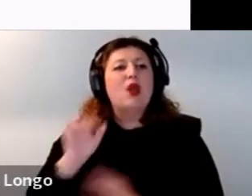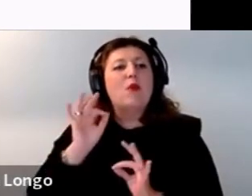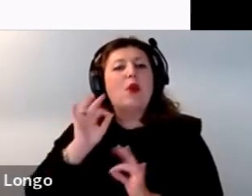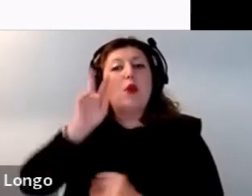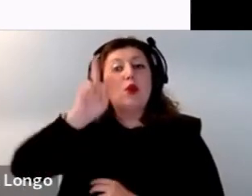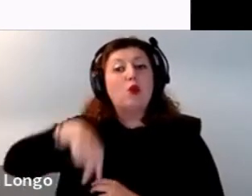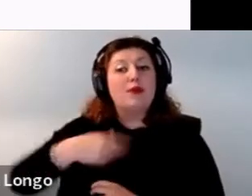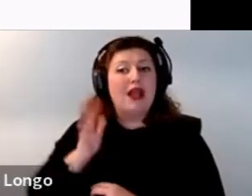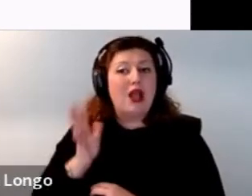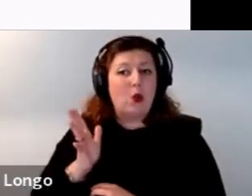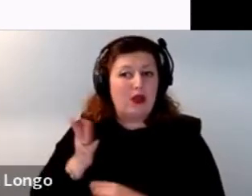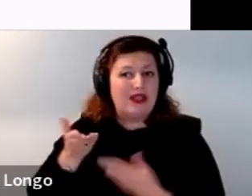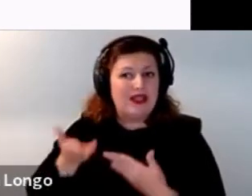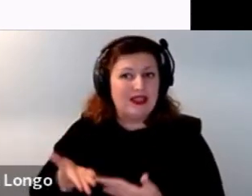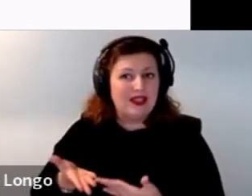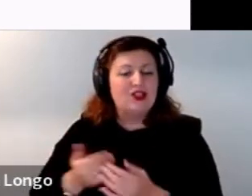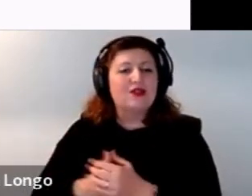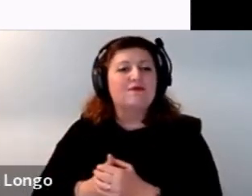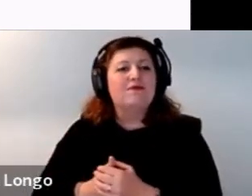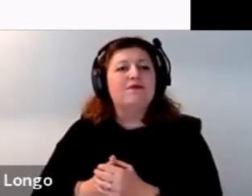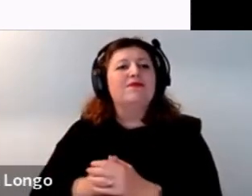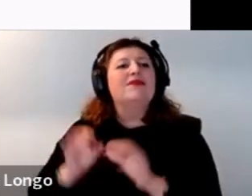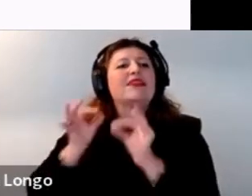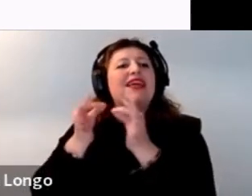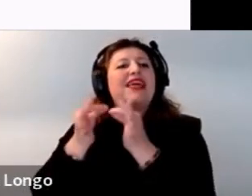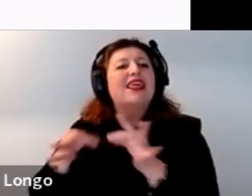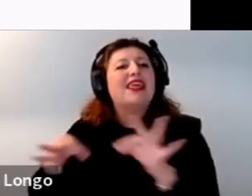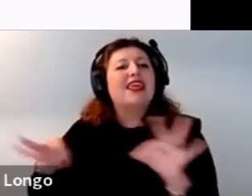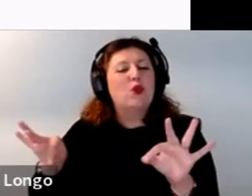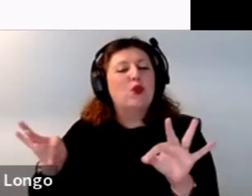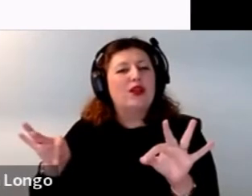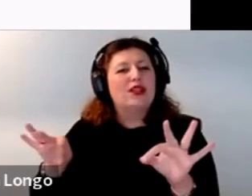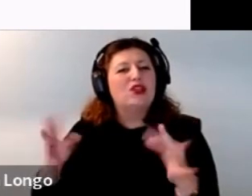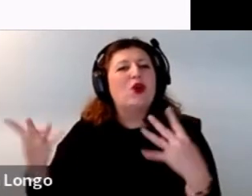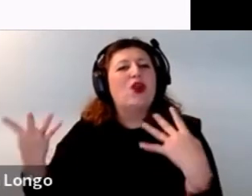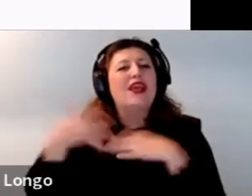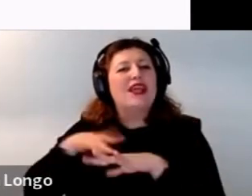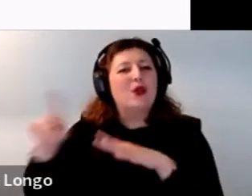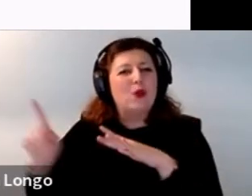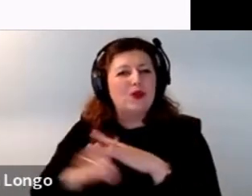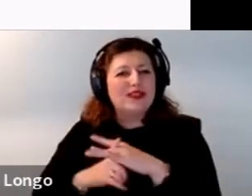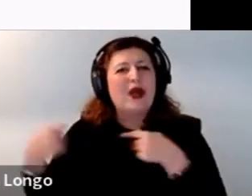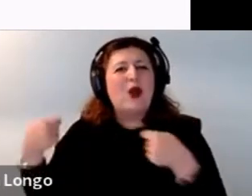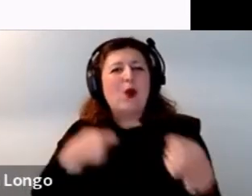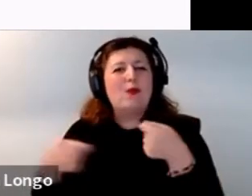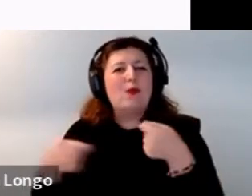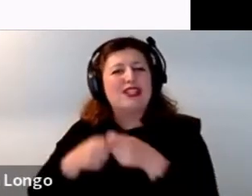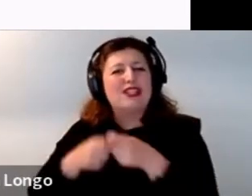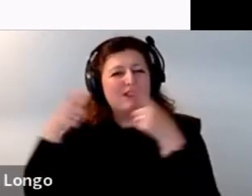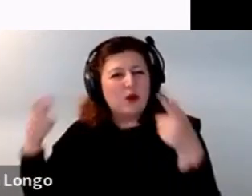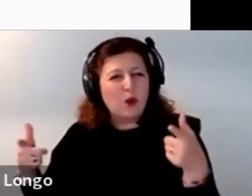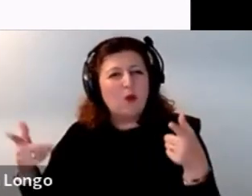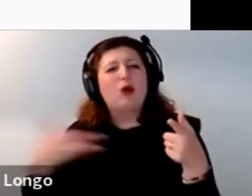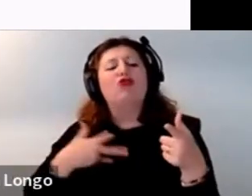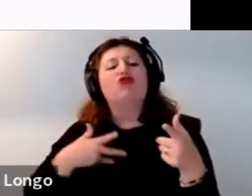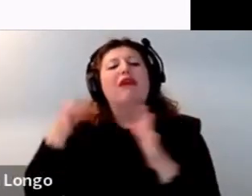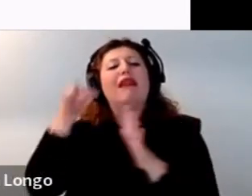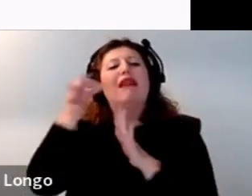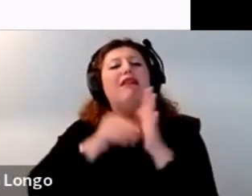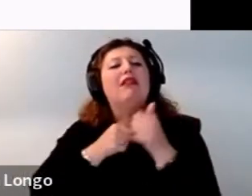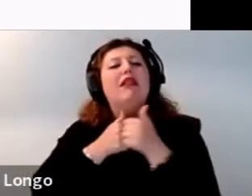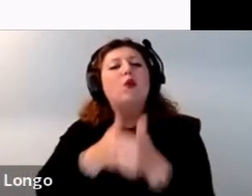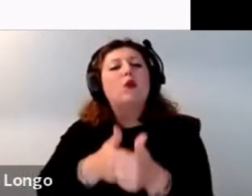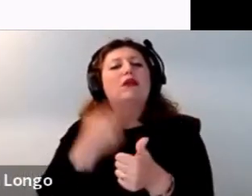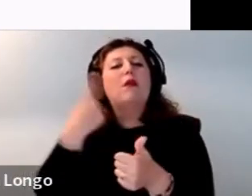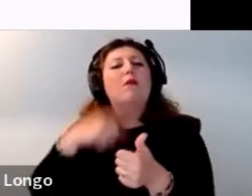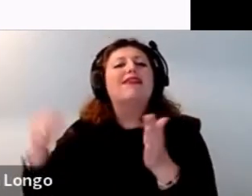prima sul tema dell'educazione inclusiva e cooperazione allo sviluppo, con le linee guida sugli standard